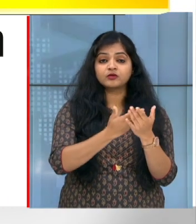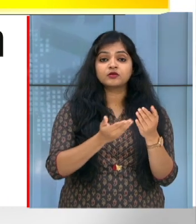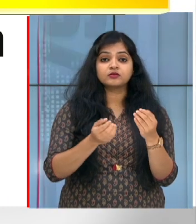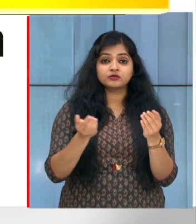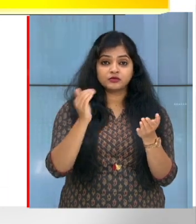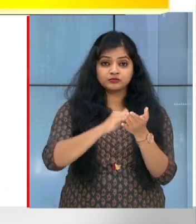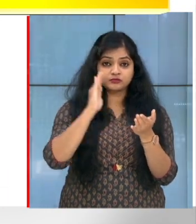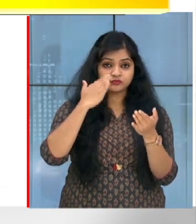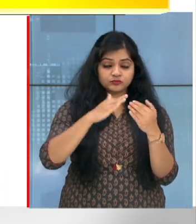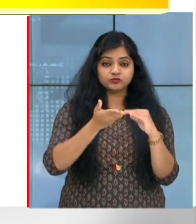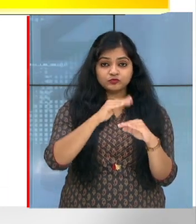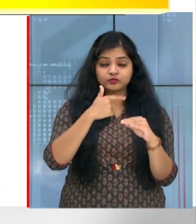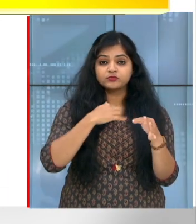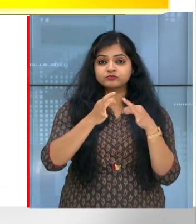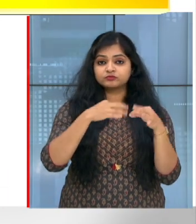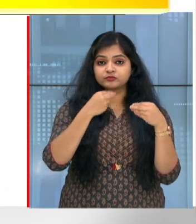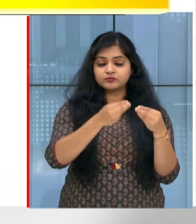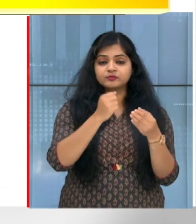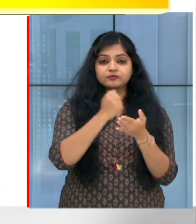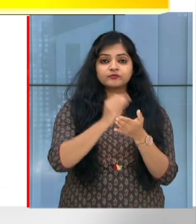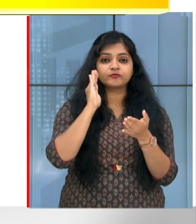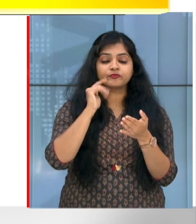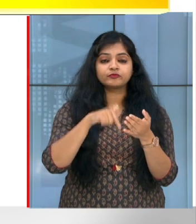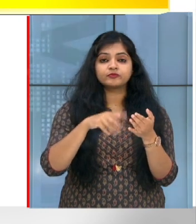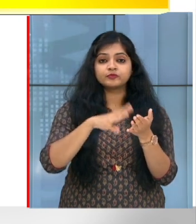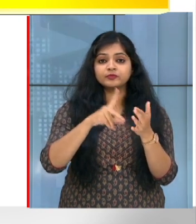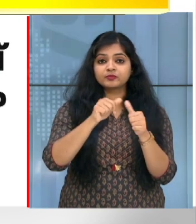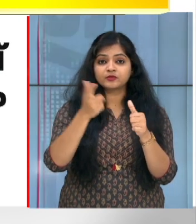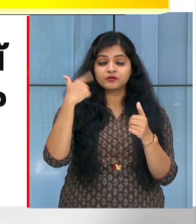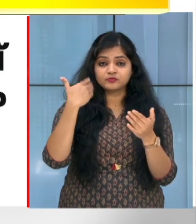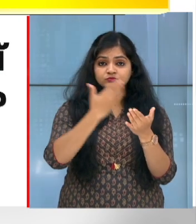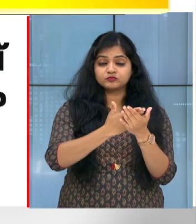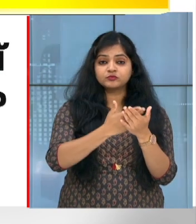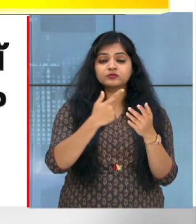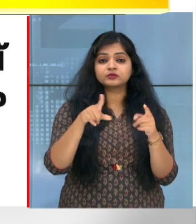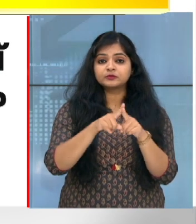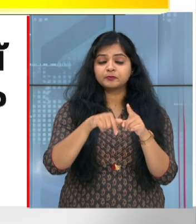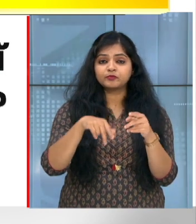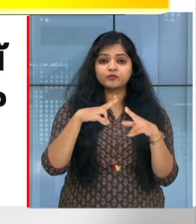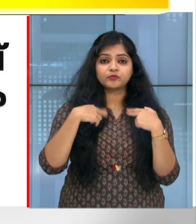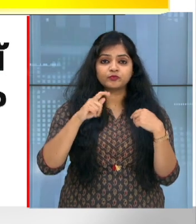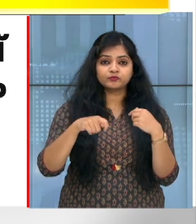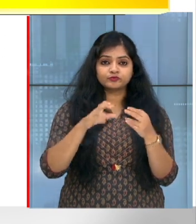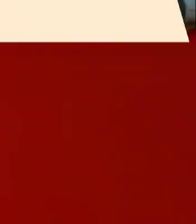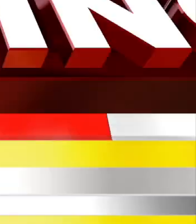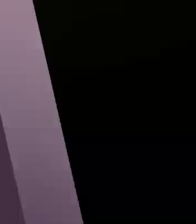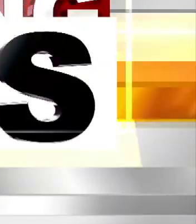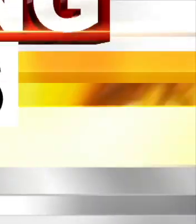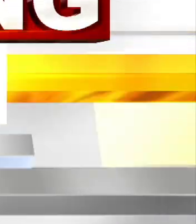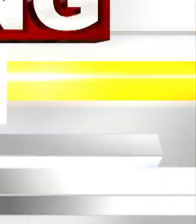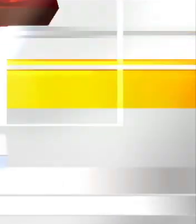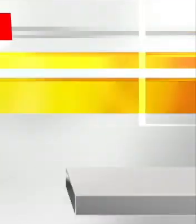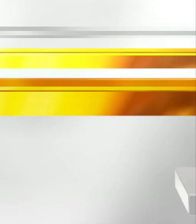കേൾക്കണമെന്നാണ് ഇവരുടെ ആവശ്യം. ഇത് അനുവദിക്കരുതെന്ന് മുൻ എം എൽ എമാരുടെ വാദം കോടതി തള്ളിയിട്ടുണ്ട്. അടുത്ത മാസം 12 രണ്ട് ഹർജികളും പരിഗണിക്കും. എതിർപ്പുള്ളവർക്ക്